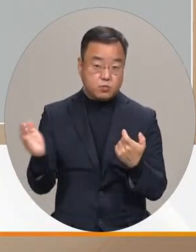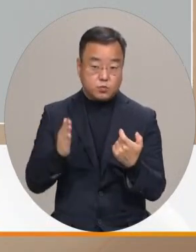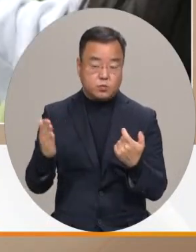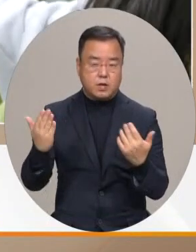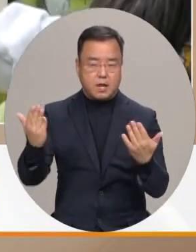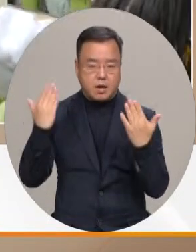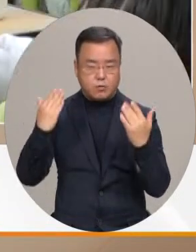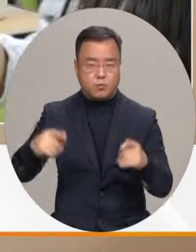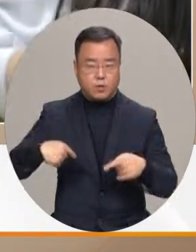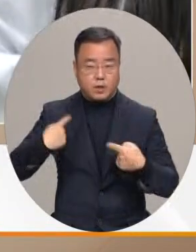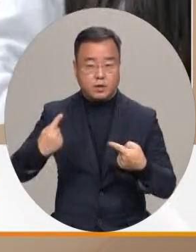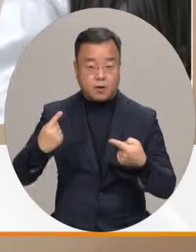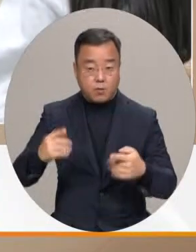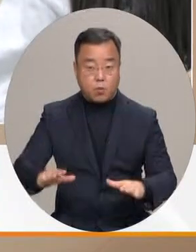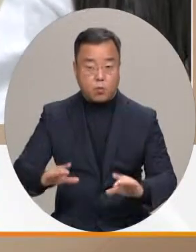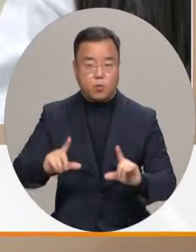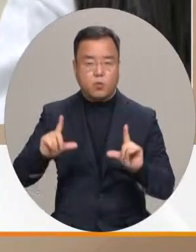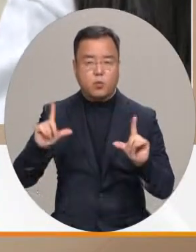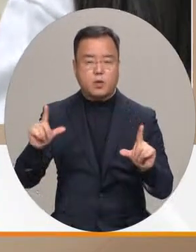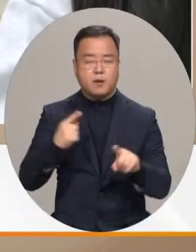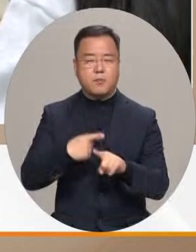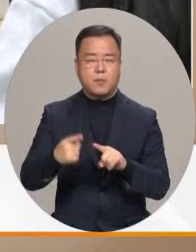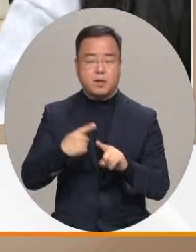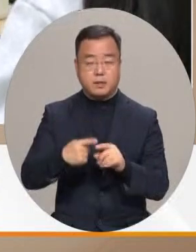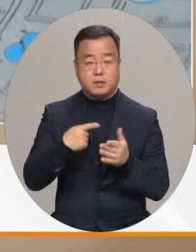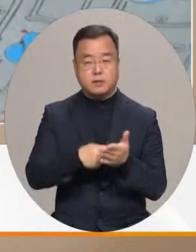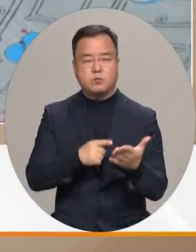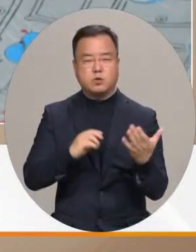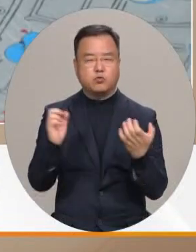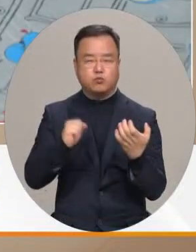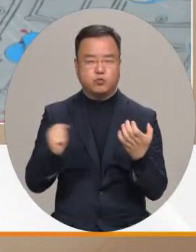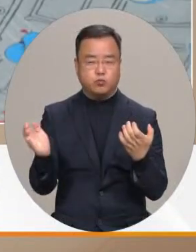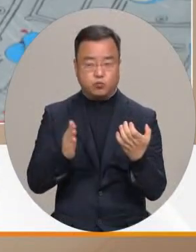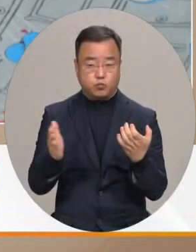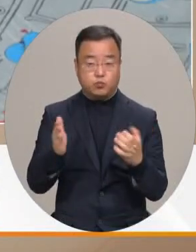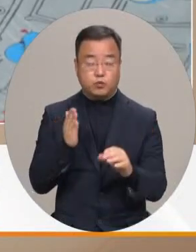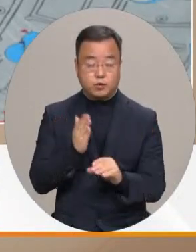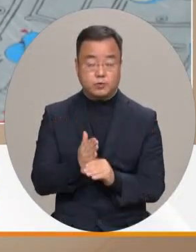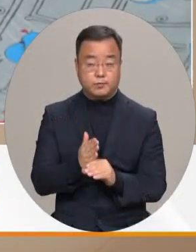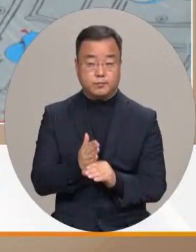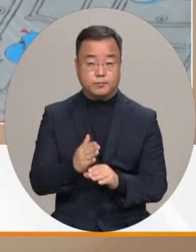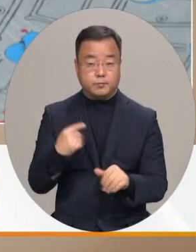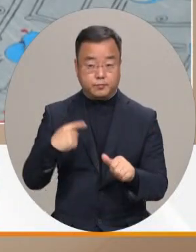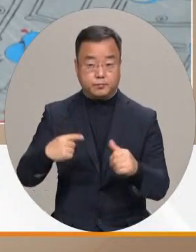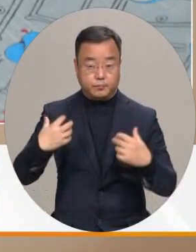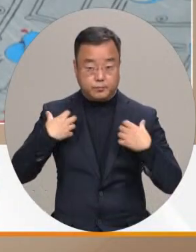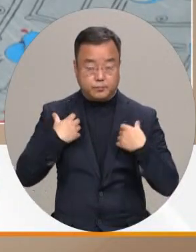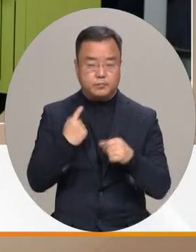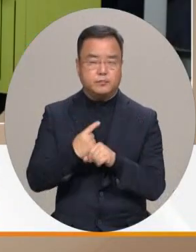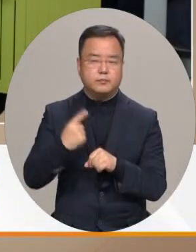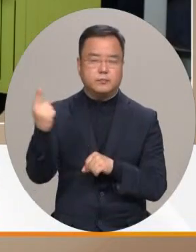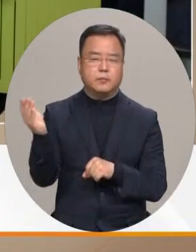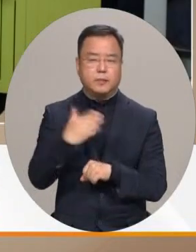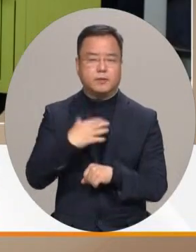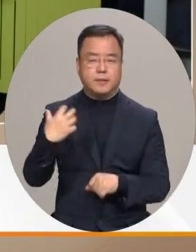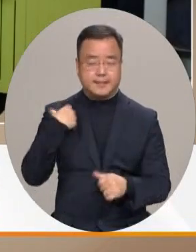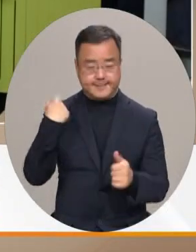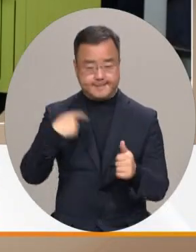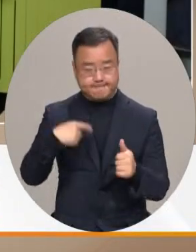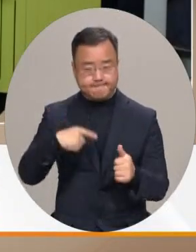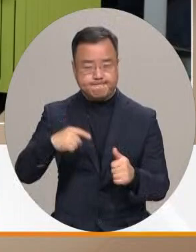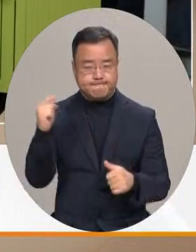참여했다면 올해 평가를 신청한 학교는 90% 육박했습니다 교육부도 내년부터 책임 교육을